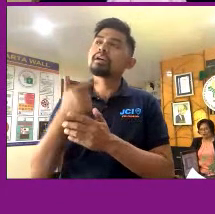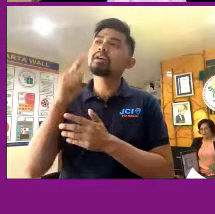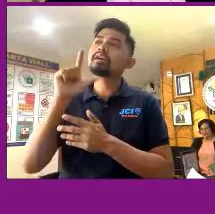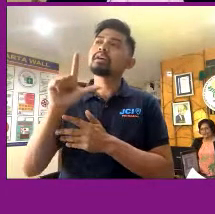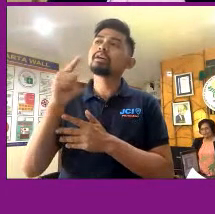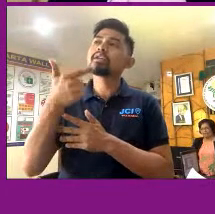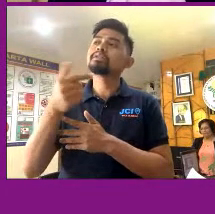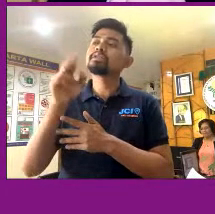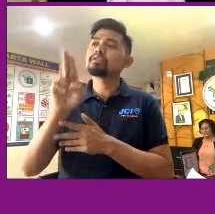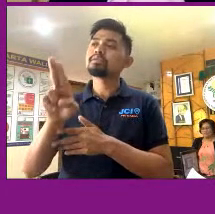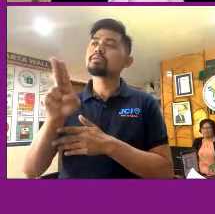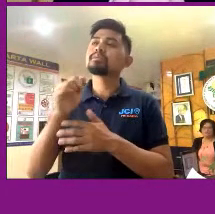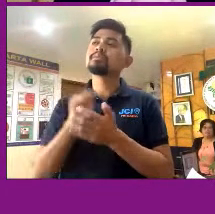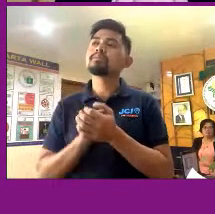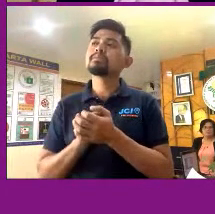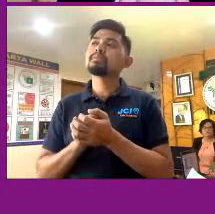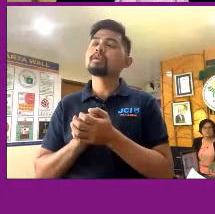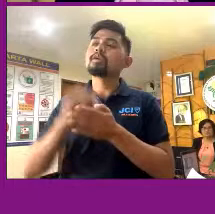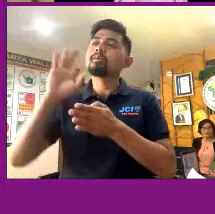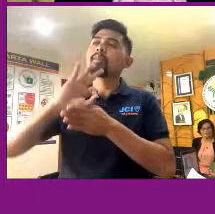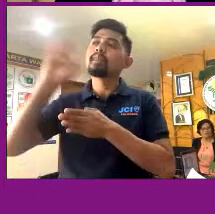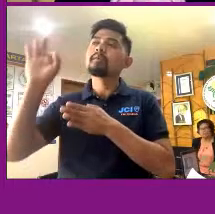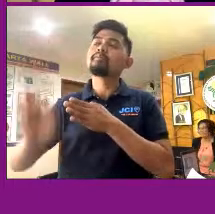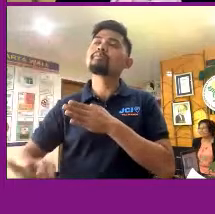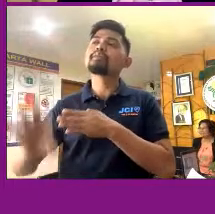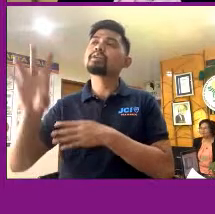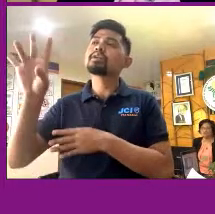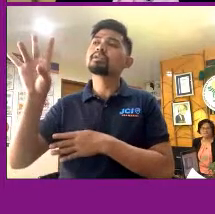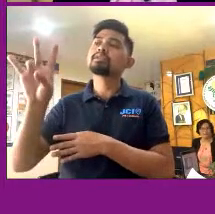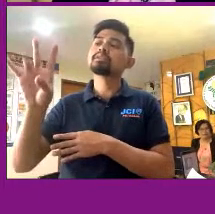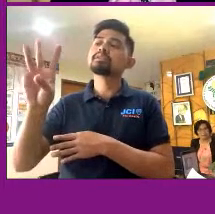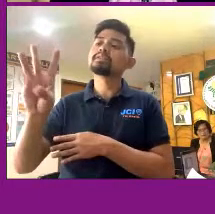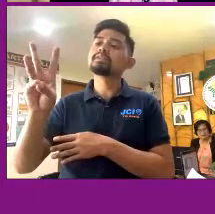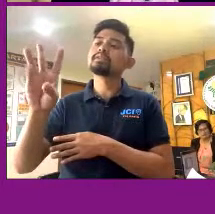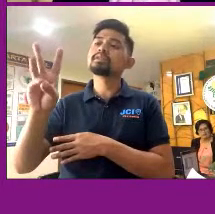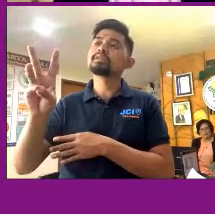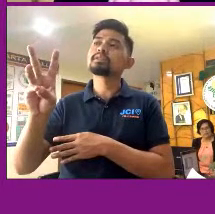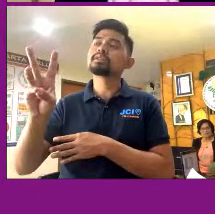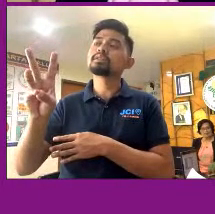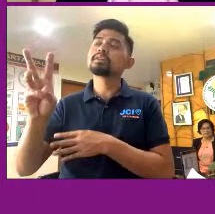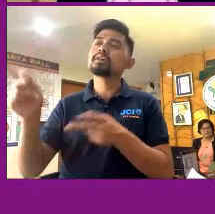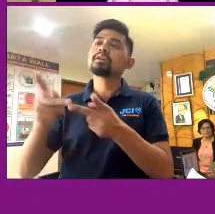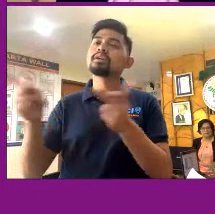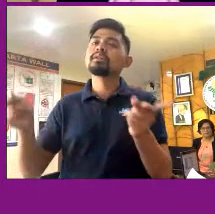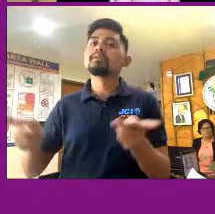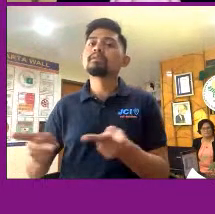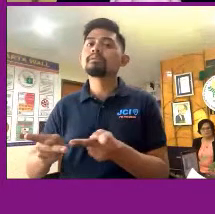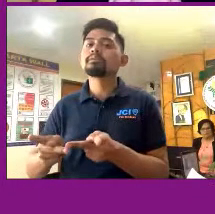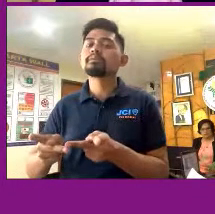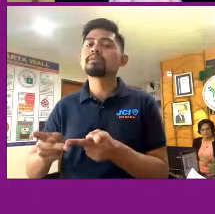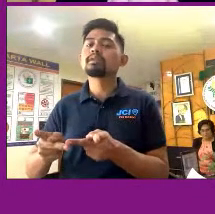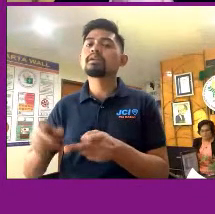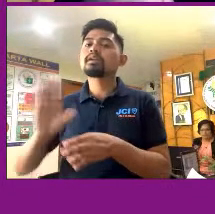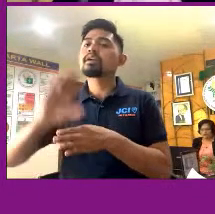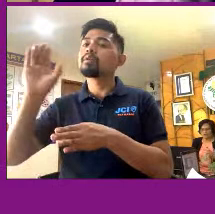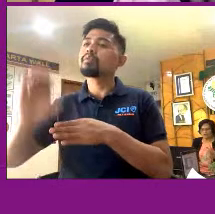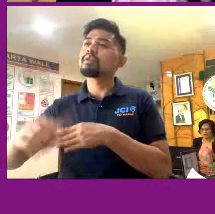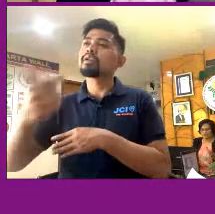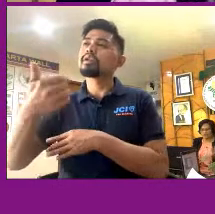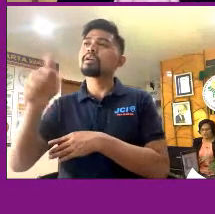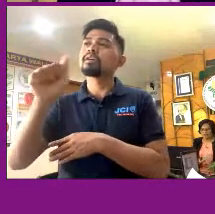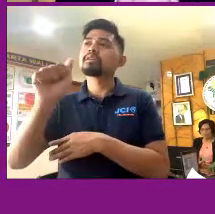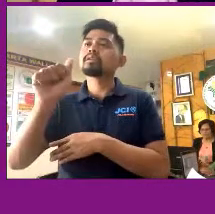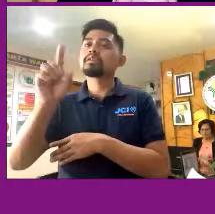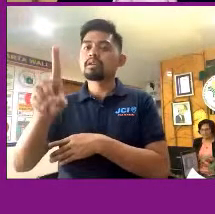sa Catanduanes, we have finished six municipalities that have undergone. It's good